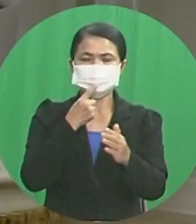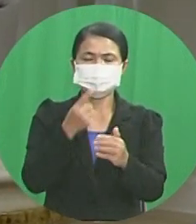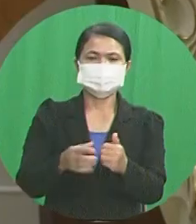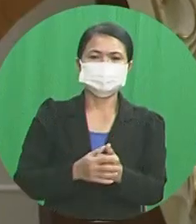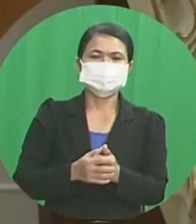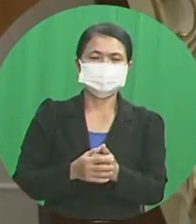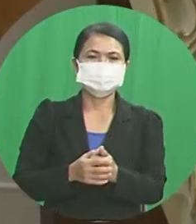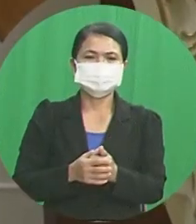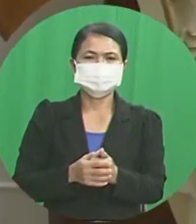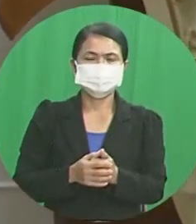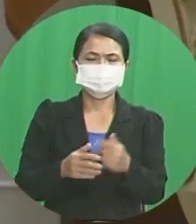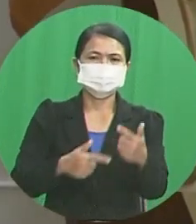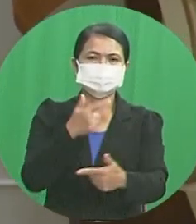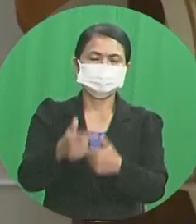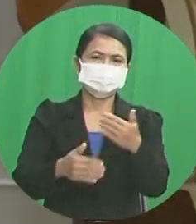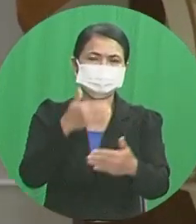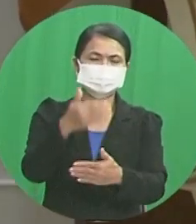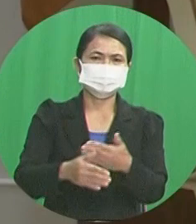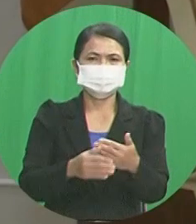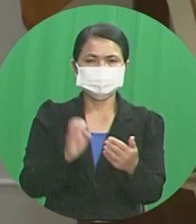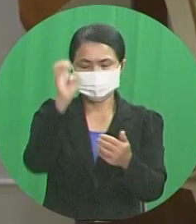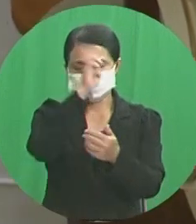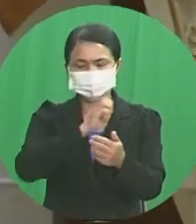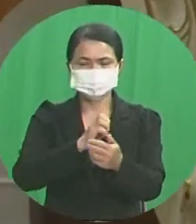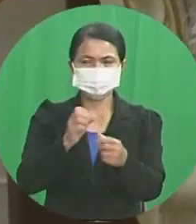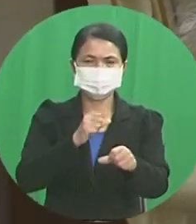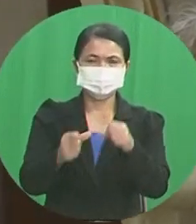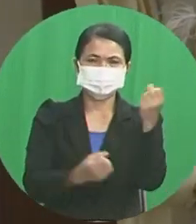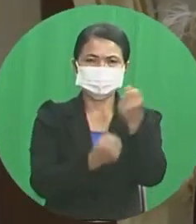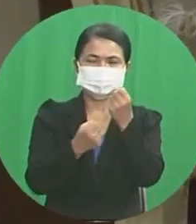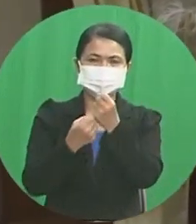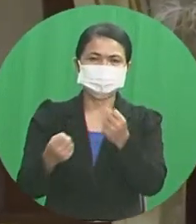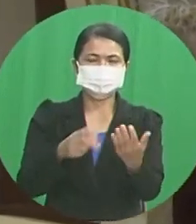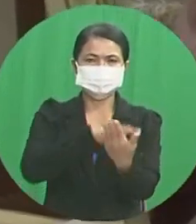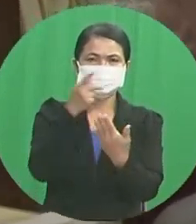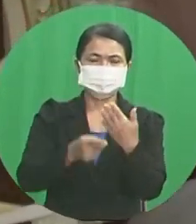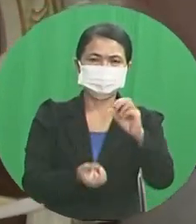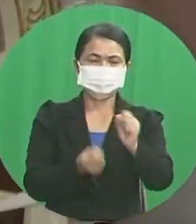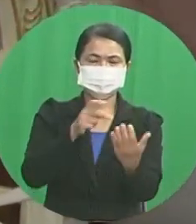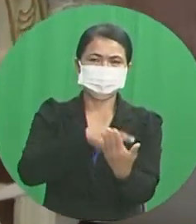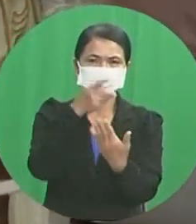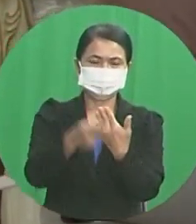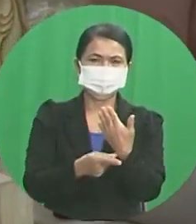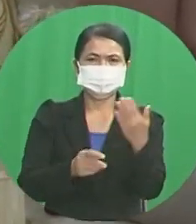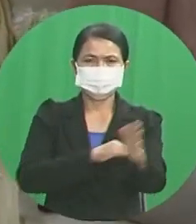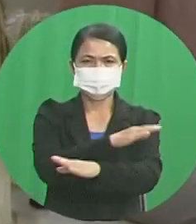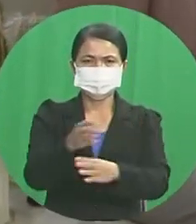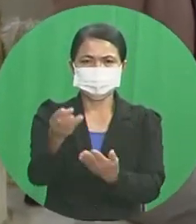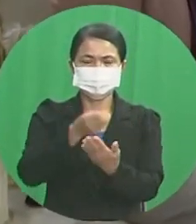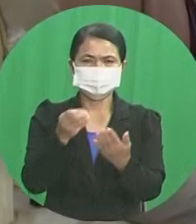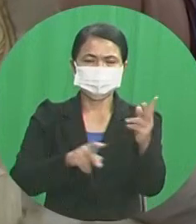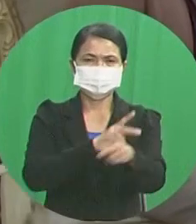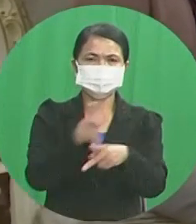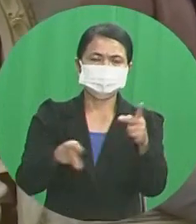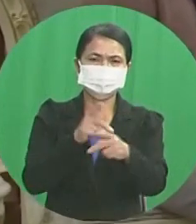ថាសម្រាប់ជំហានបន្ទាប់សហភាពអឺរ៉ុបនឹងបន្តការគាំទ្រដល់កម្មវិធីកែតម្រង់ការគ្រប់គ្រងហិរញ្ញវត្ថុសា